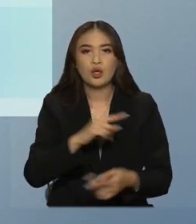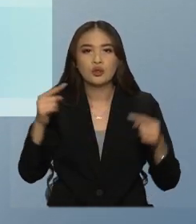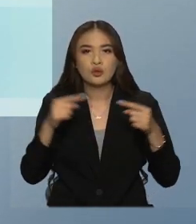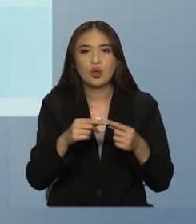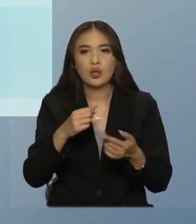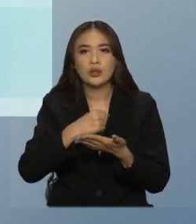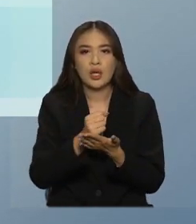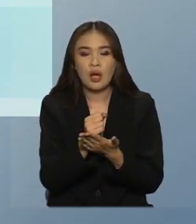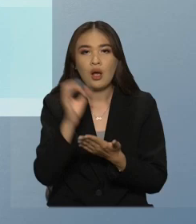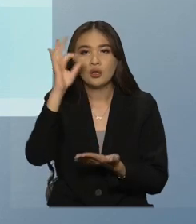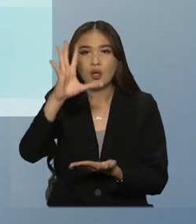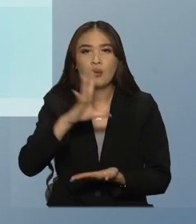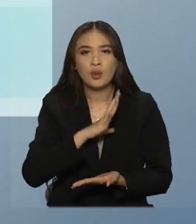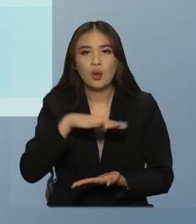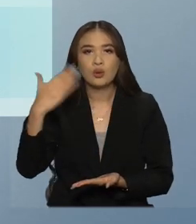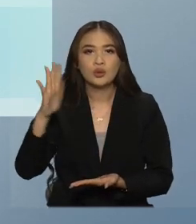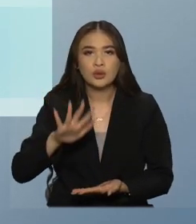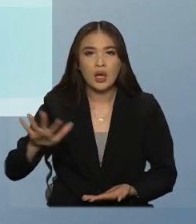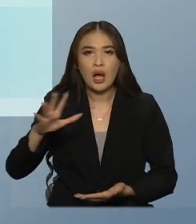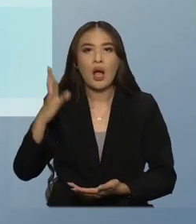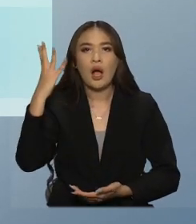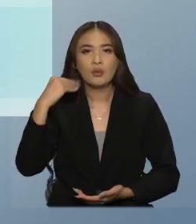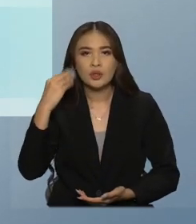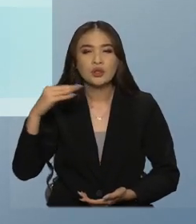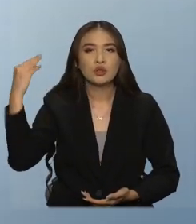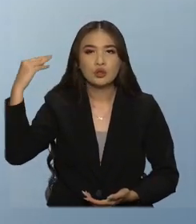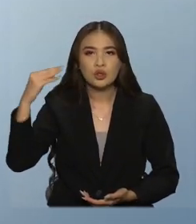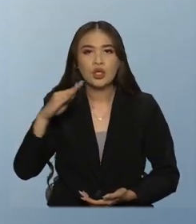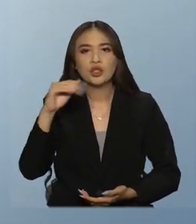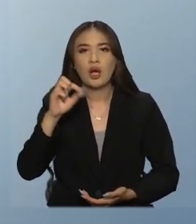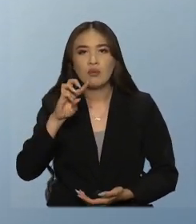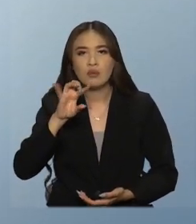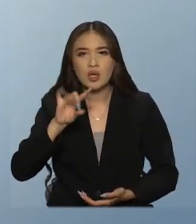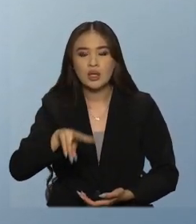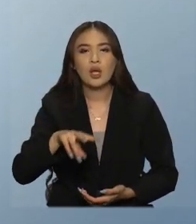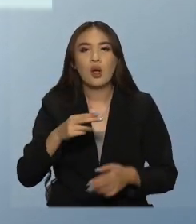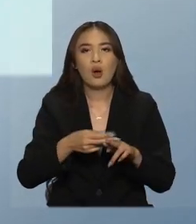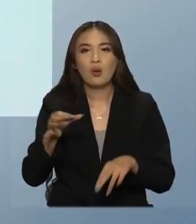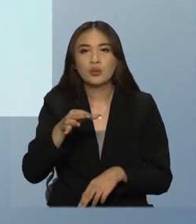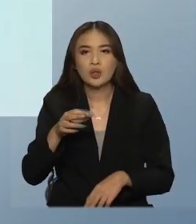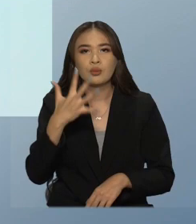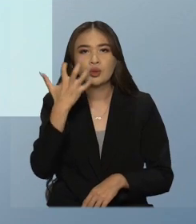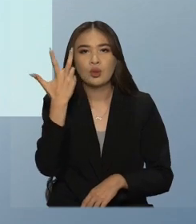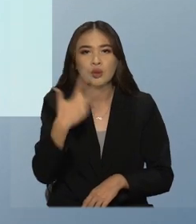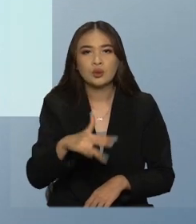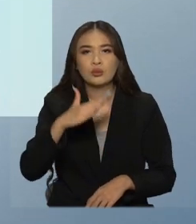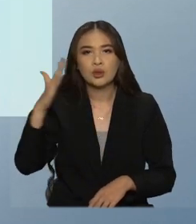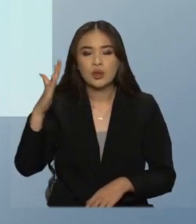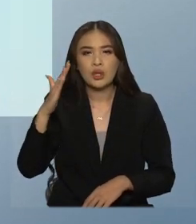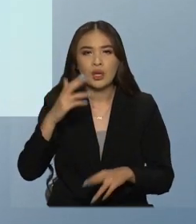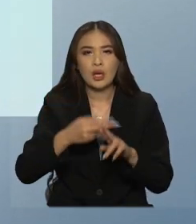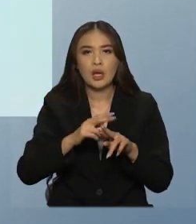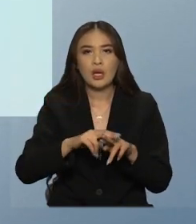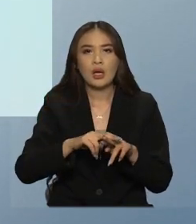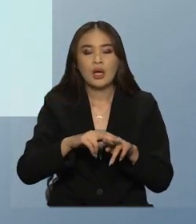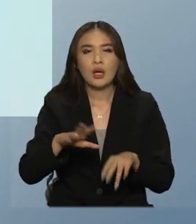оңтүстік тұрғындары тартылады екен. Әсіресе Алматы, Түркістан, Жамбыл облыстары 530 мыңнан аса адам ешқандай